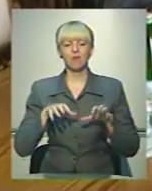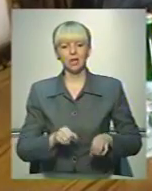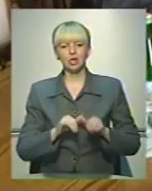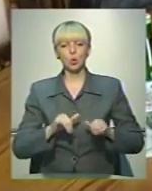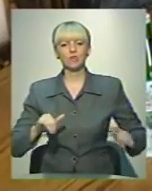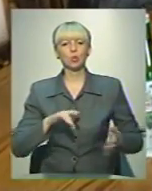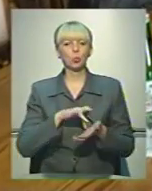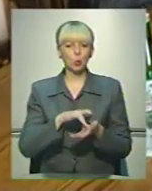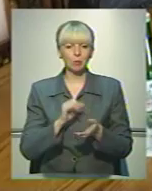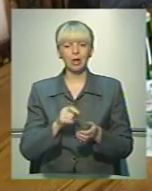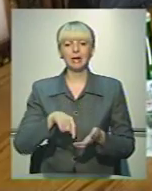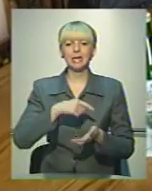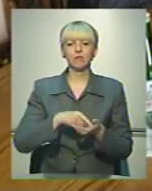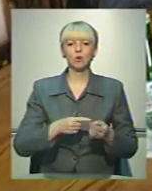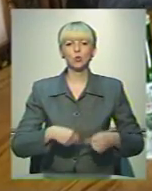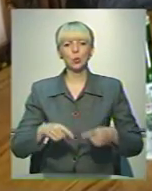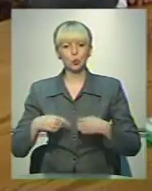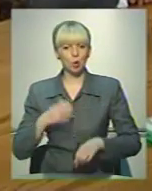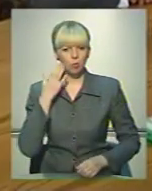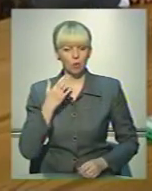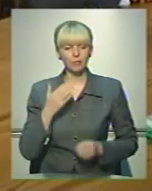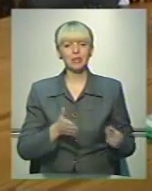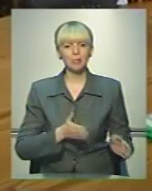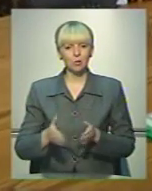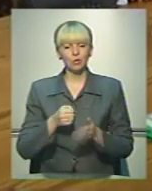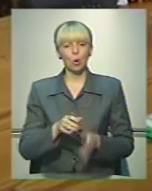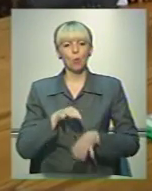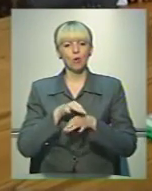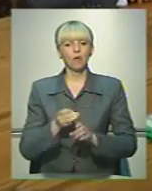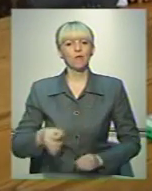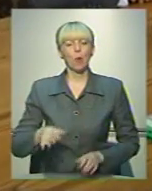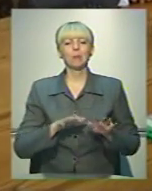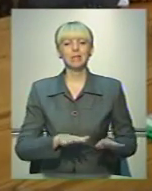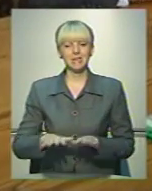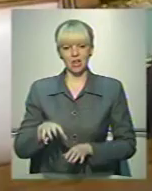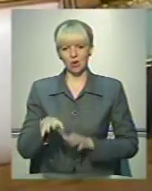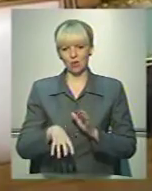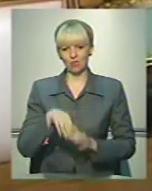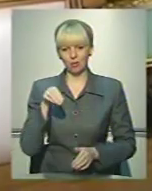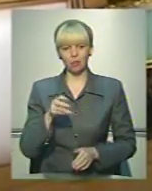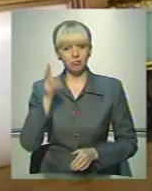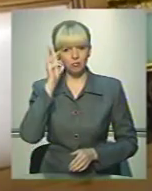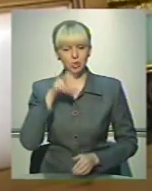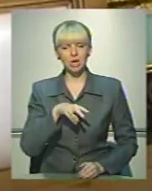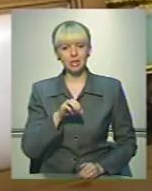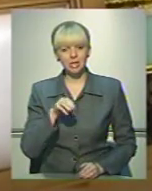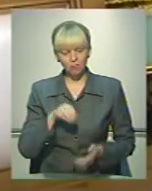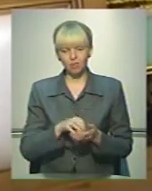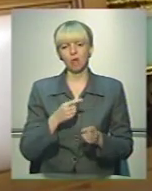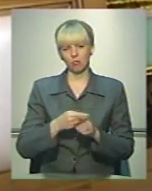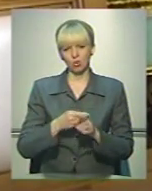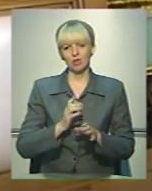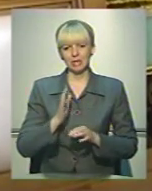розвитку туризму та інфраструктури Буковини, підготовку до проведення в області місцевих виборів. Посол Литви відзначив